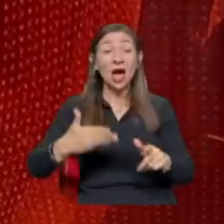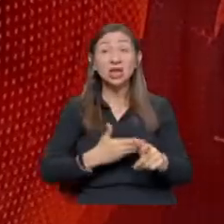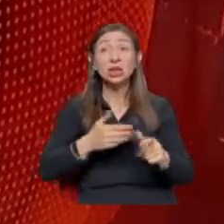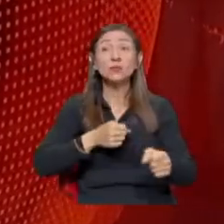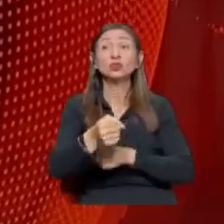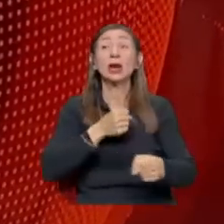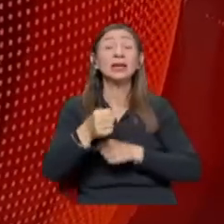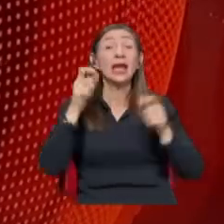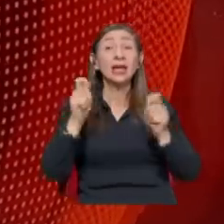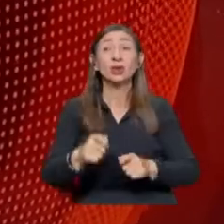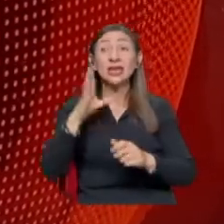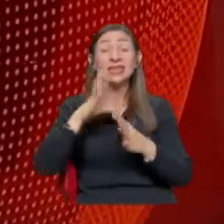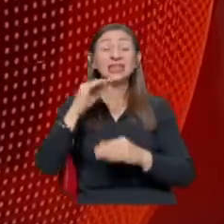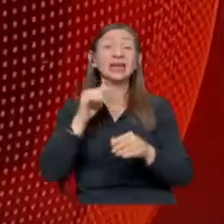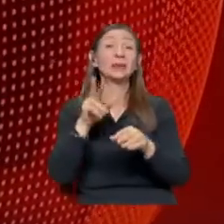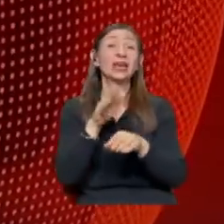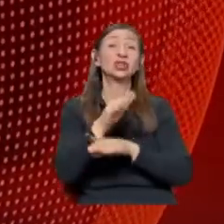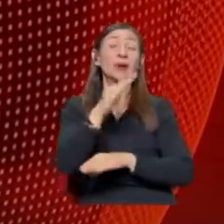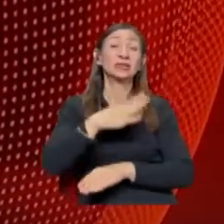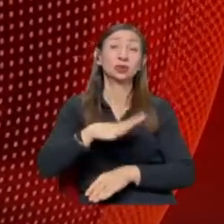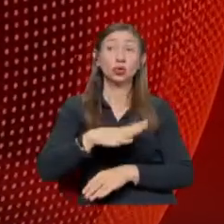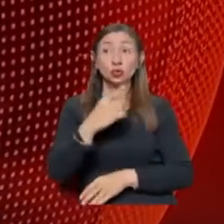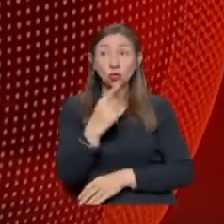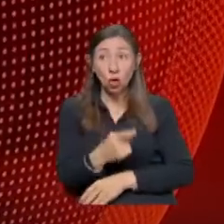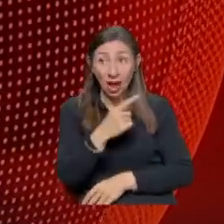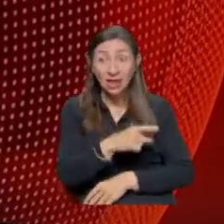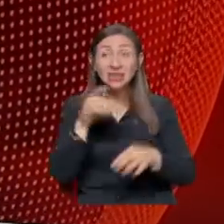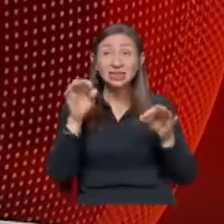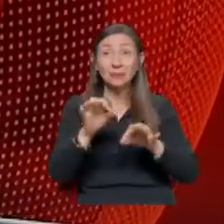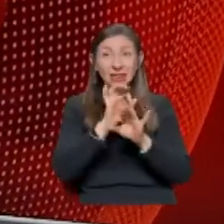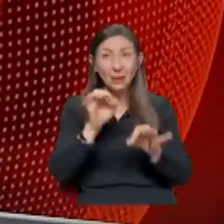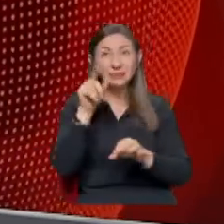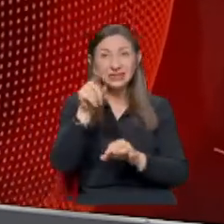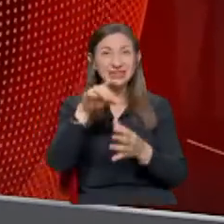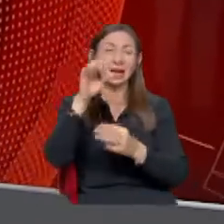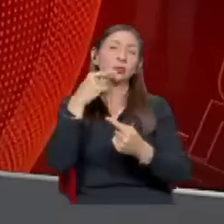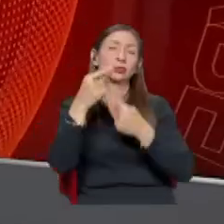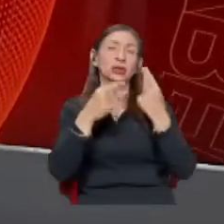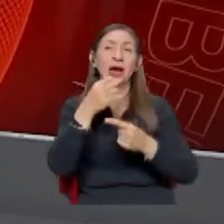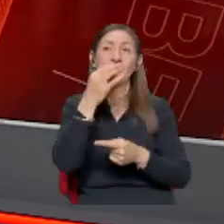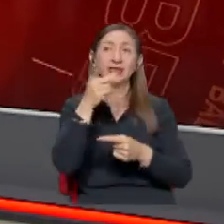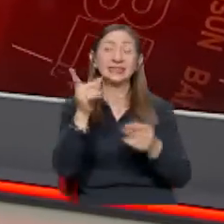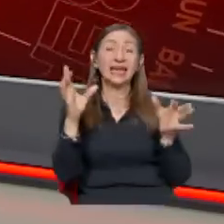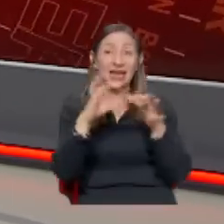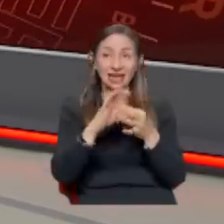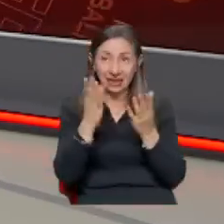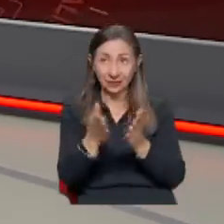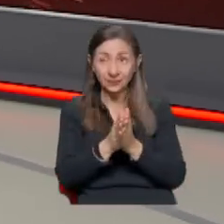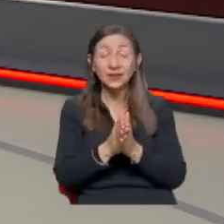açlıkla mücadele ediyordu, insan gibi yaşamak istiyoruz diyorlar. Şimdi tam da sizden bahsedeceğiz, haberimiz sizlerle